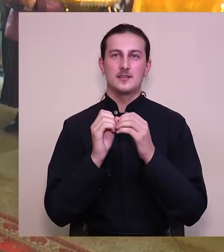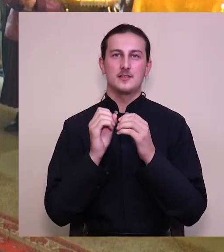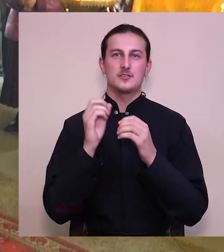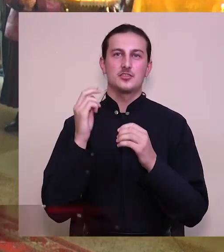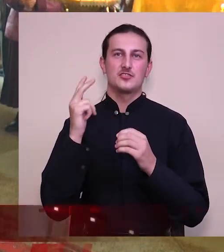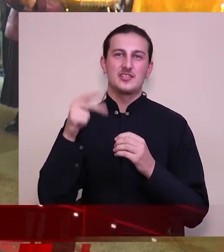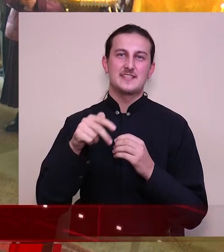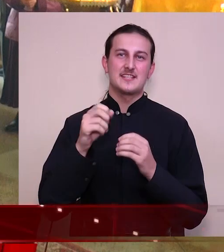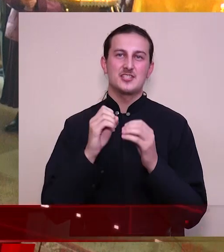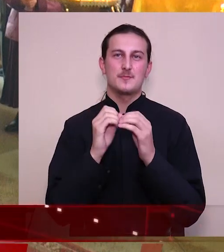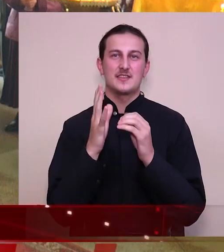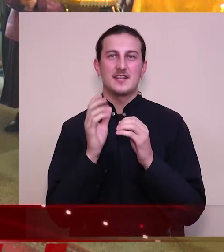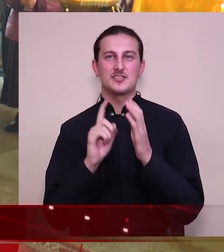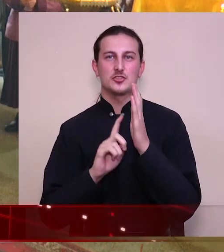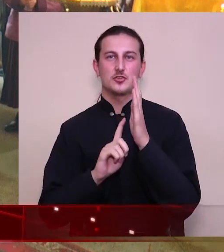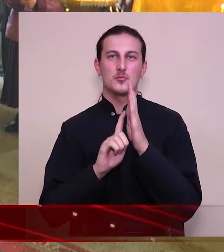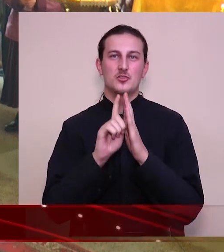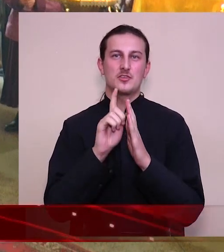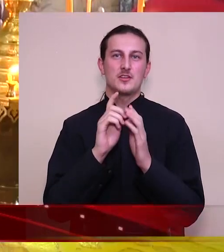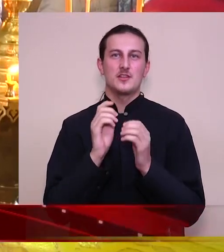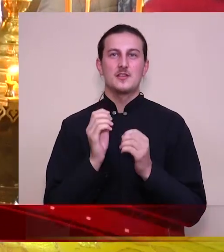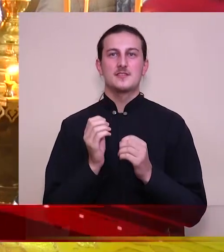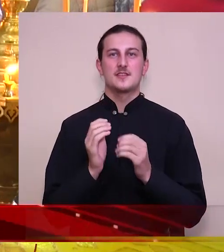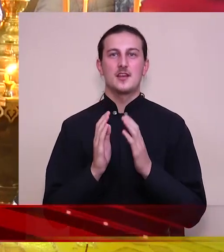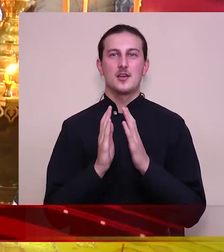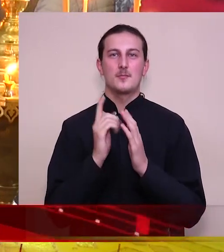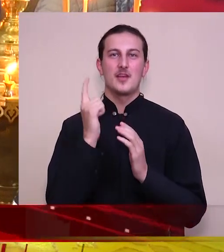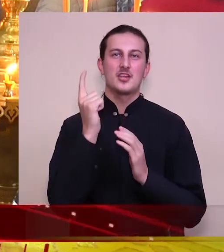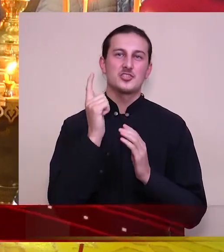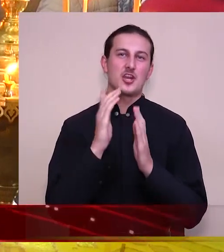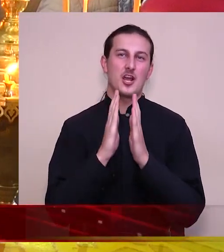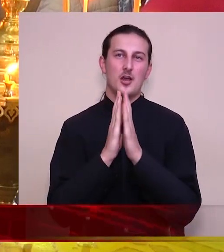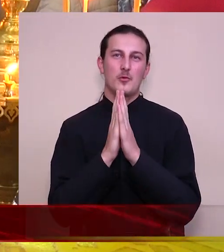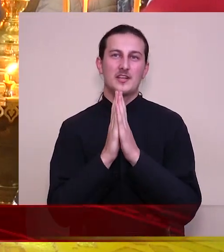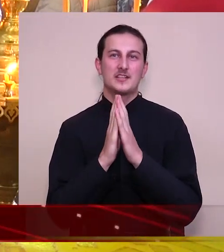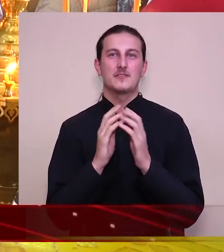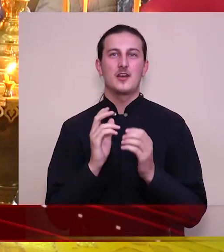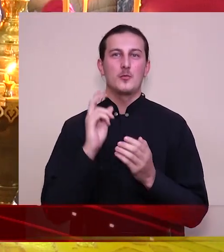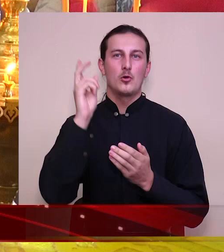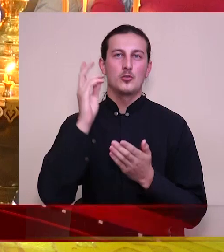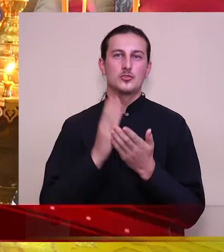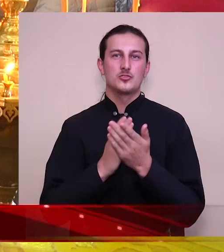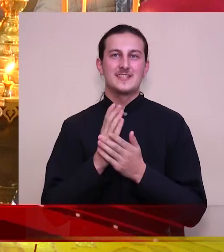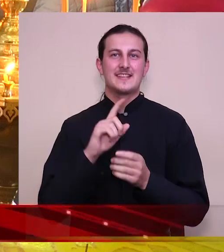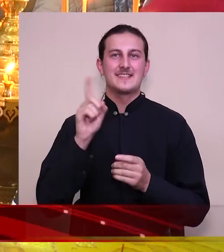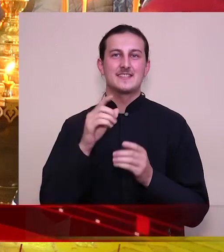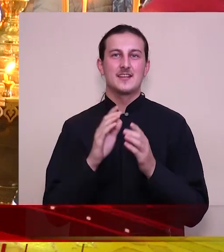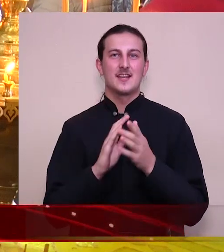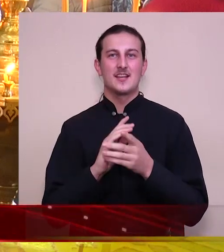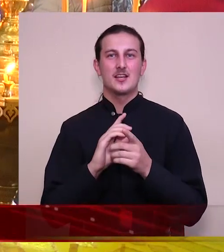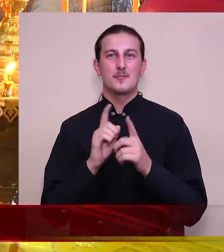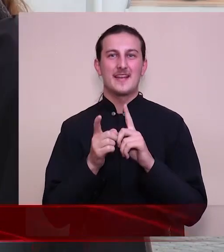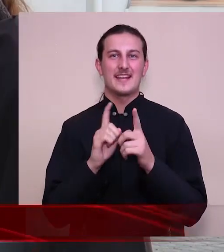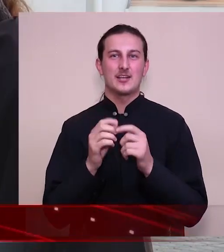третьої річниці спільноти глухих у Росвигівському кафедральному соборі Мукачева відбулася святкова божественна літургія із